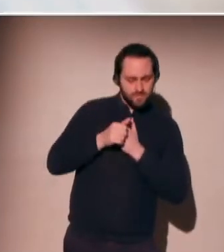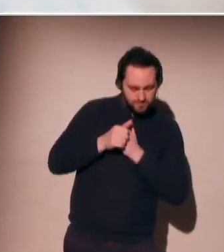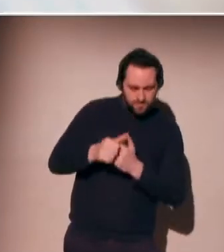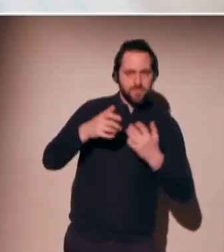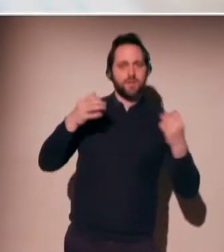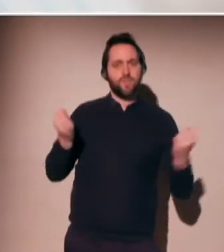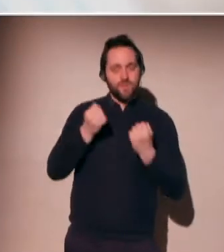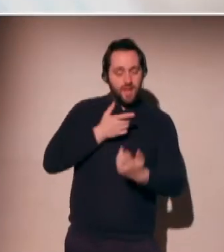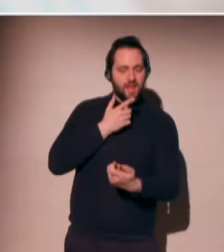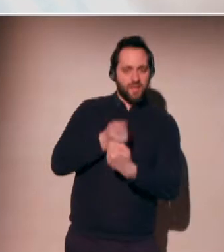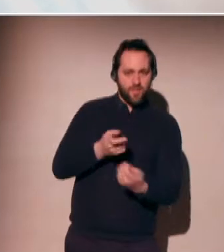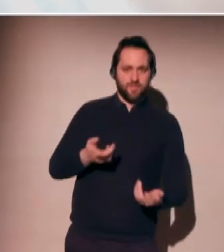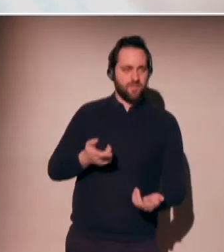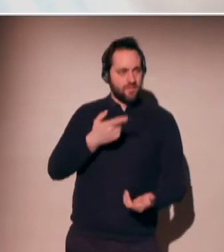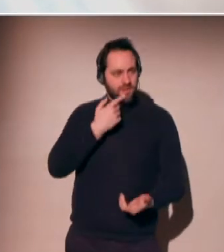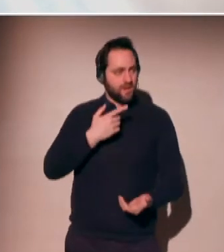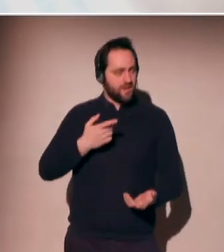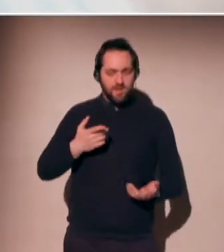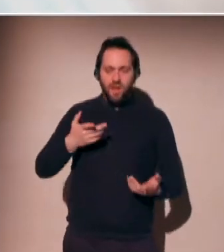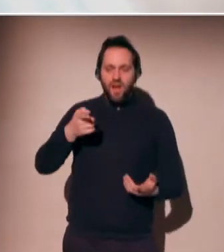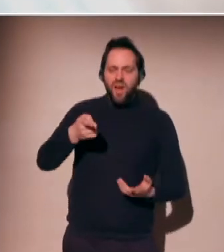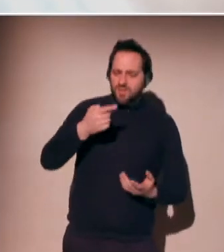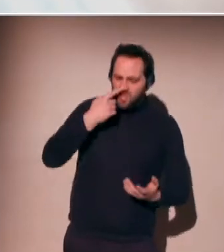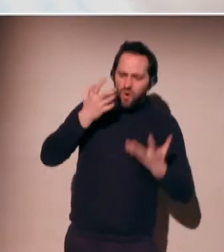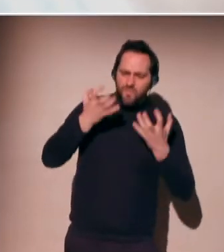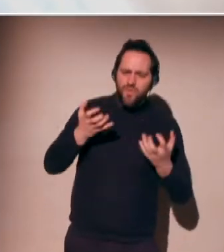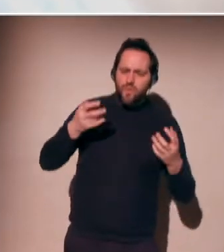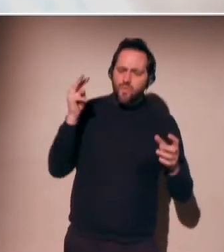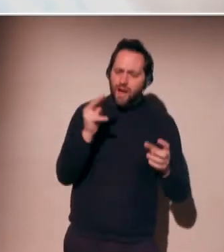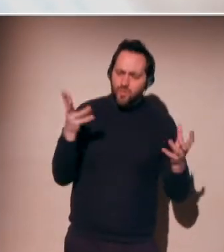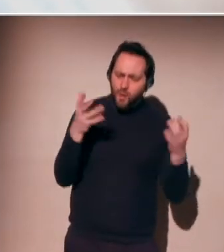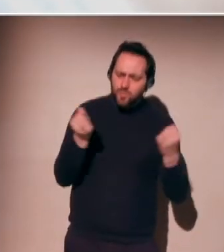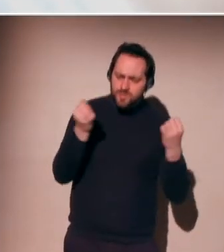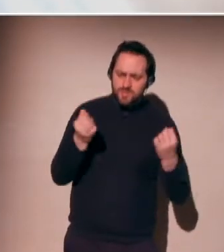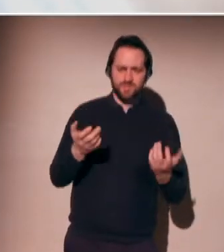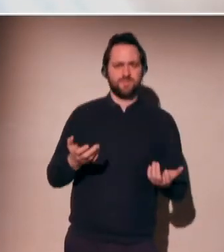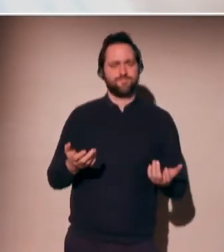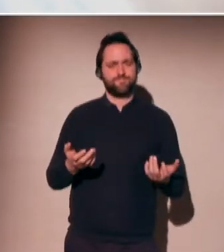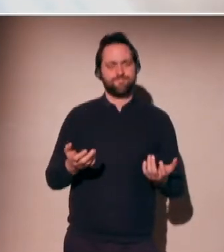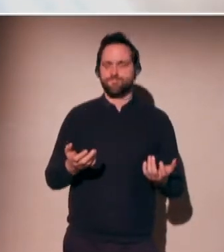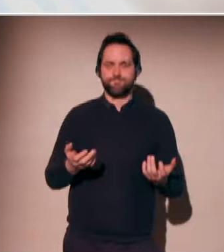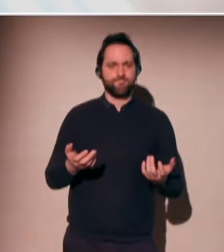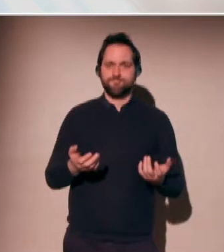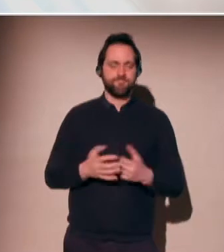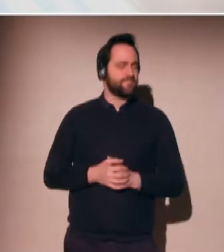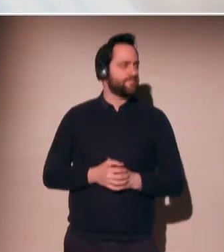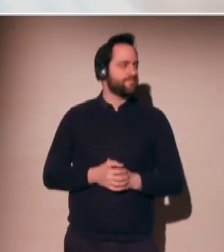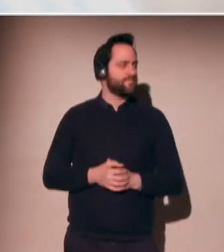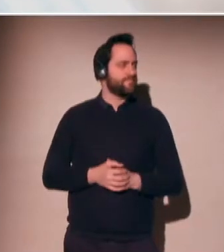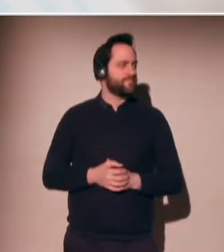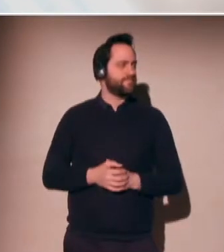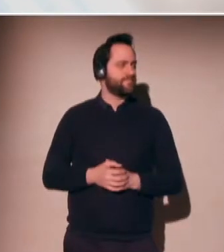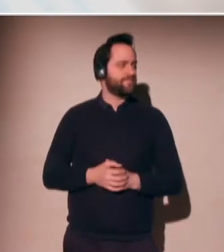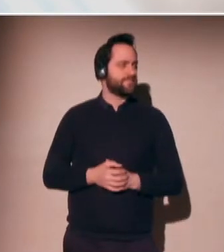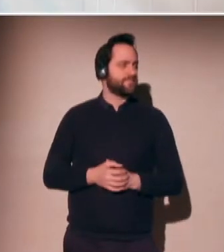du moins pas aux États-Unis dans la réglementation. Alors, qu'est-ce que l'on devrait faire? Je n'ai pas le temps de rentrer dans les détails de tout, mais au moins,